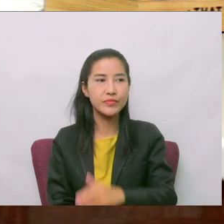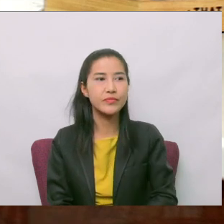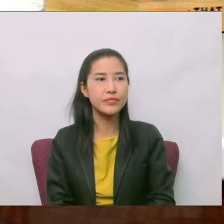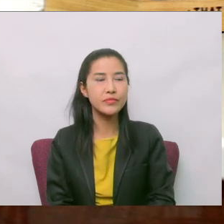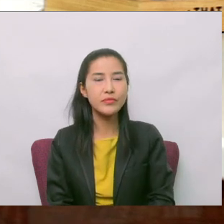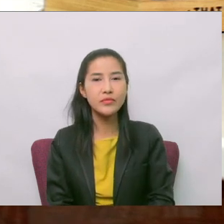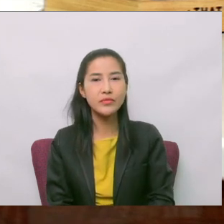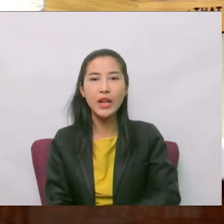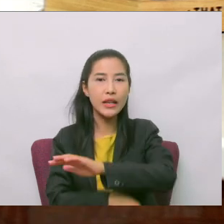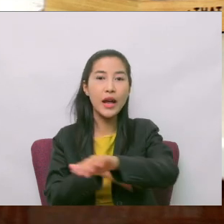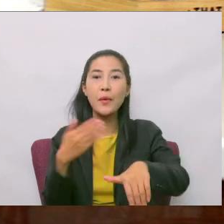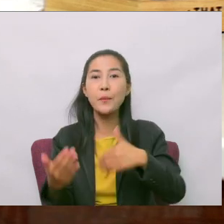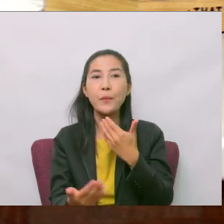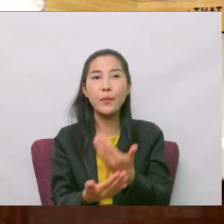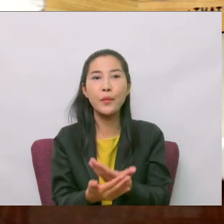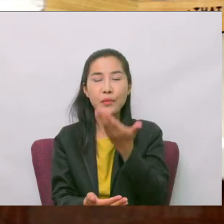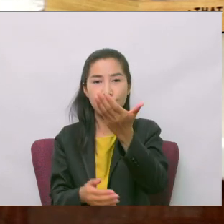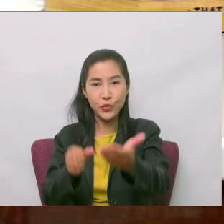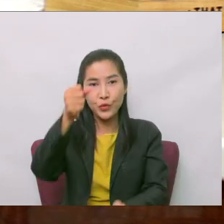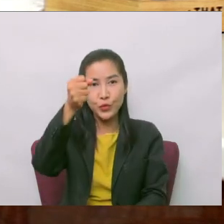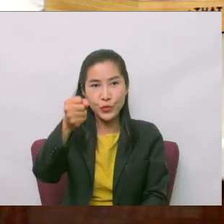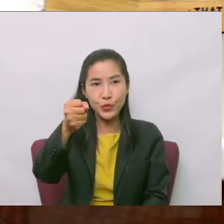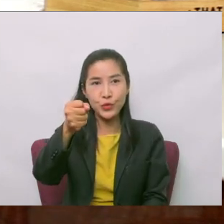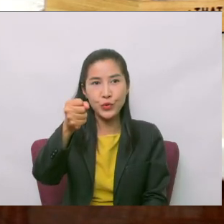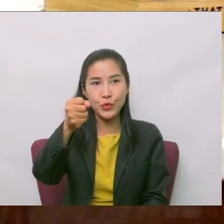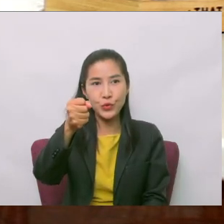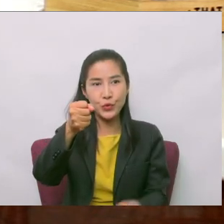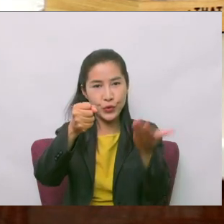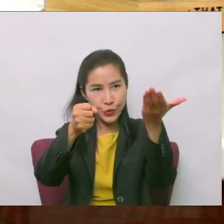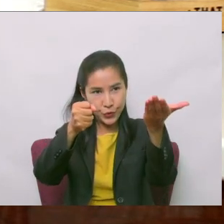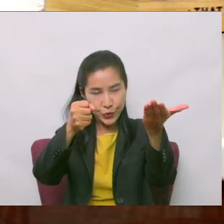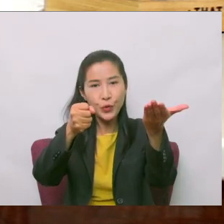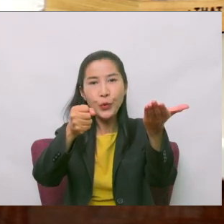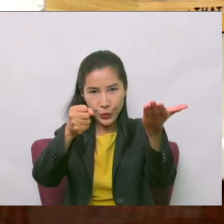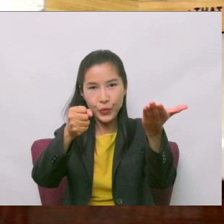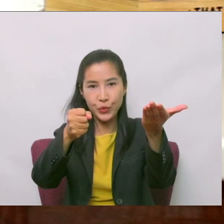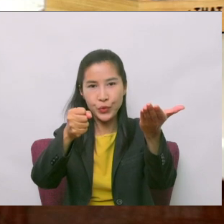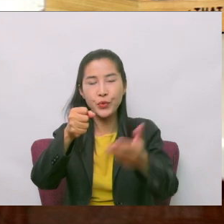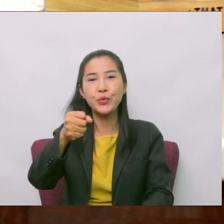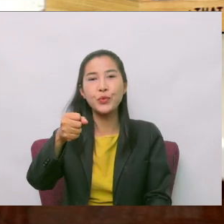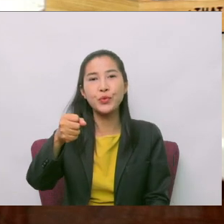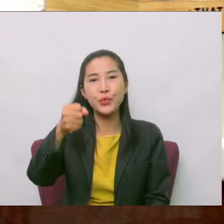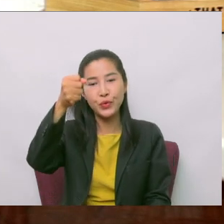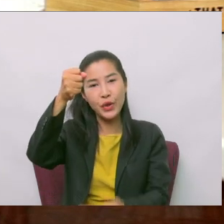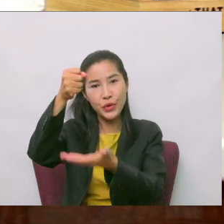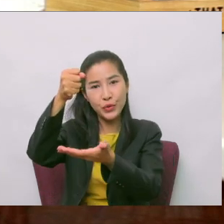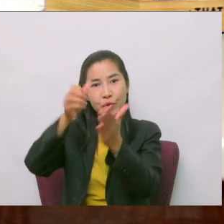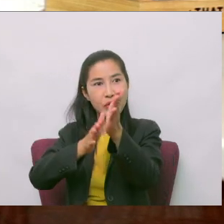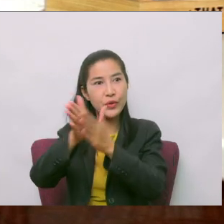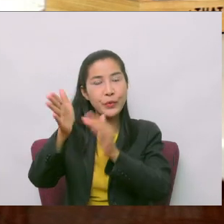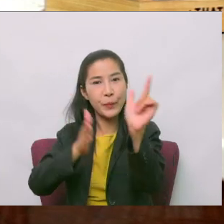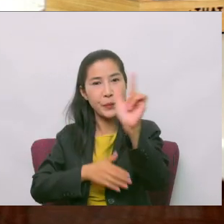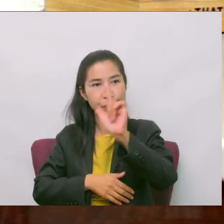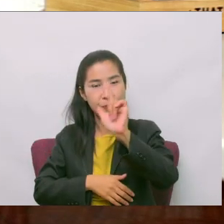ลนี้นะคะก็จะไปรวมอยู่ ในถุงนี้นะคะ รวมอยู่ในถุงนี้แล้วนะคะพอดี